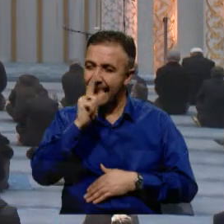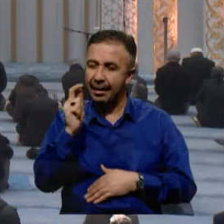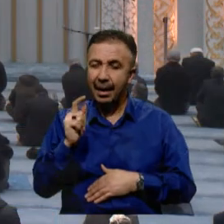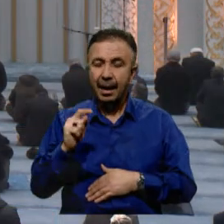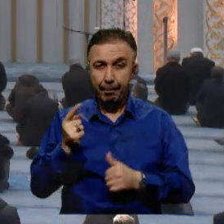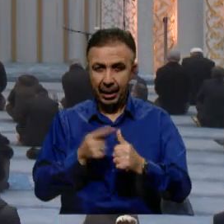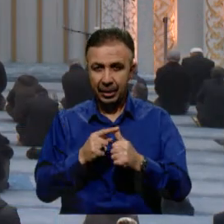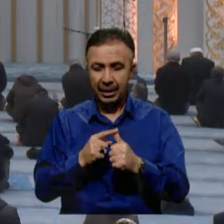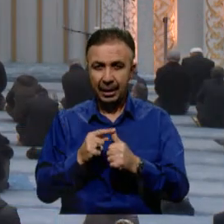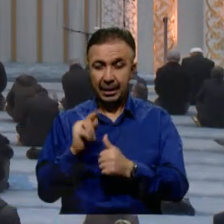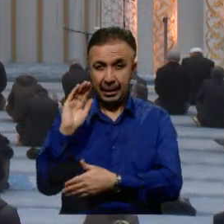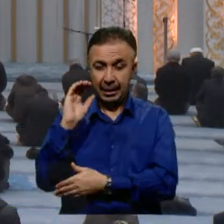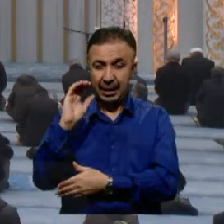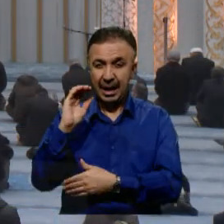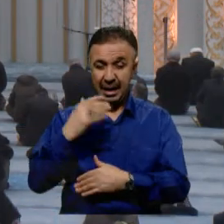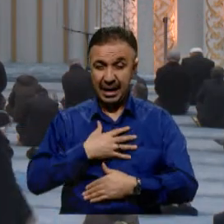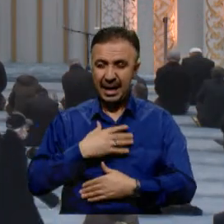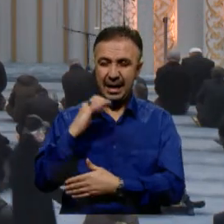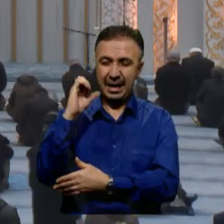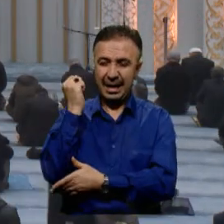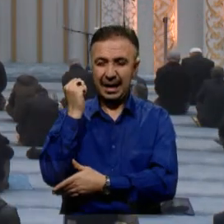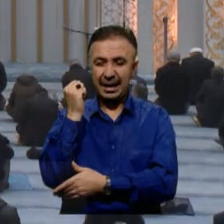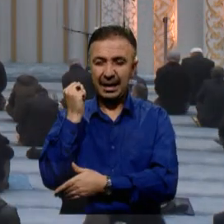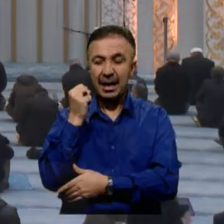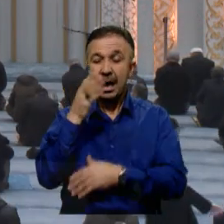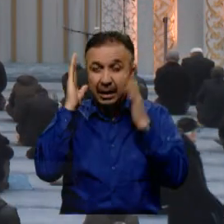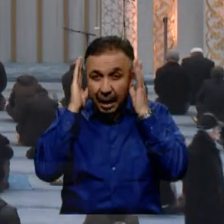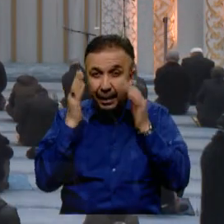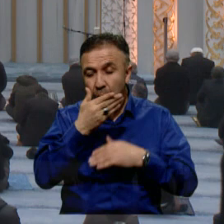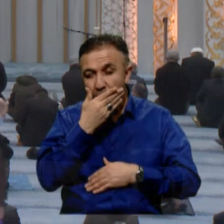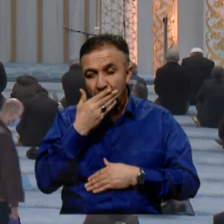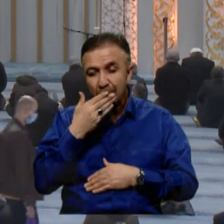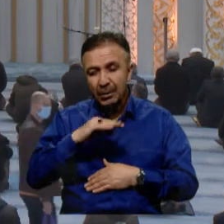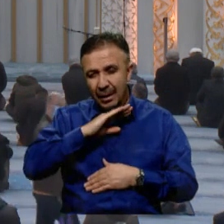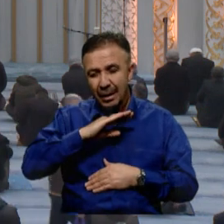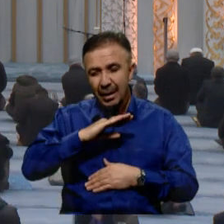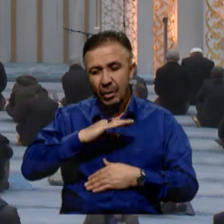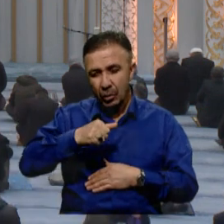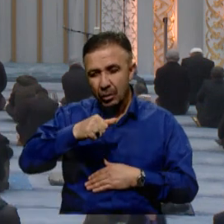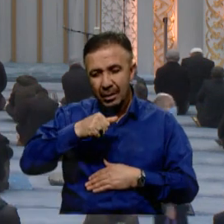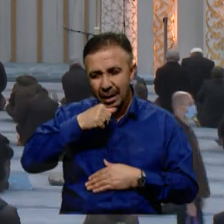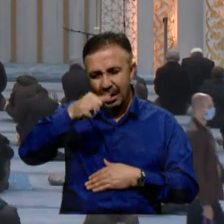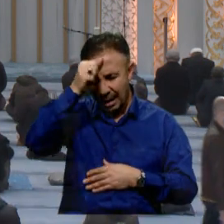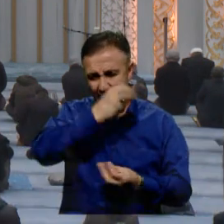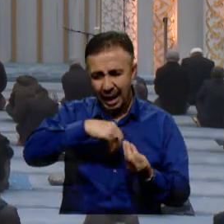direği namazdır, oruçtur, hacdır, zekattır, kurbandır. Bireysel ve toplumsal hayatın her